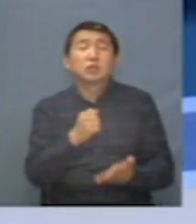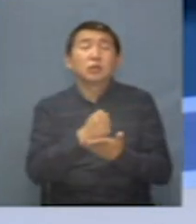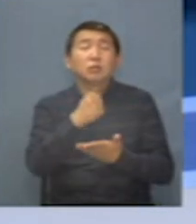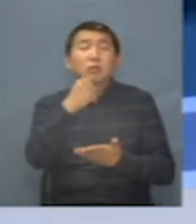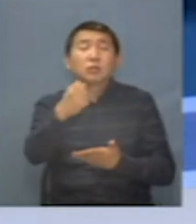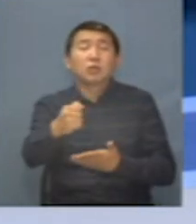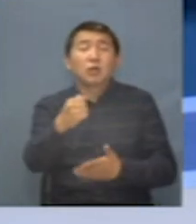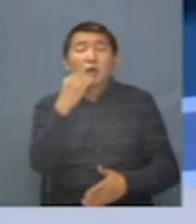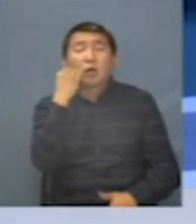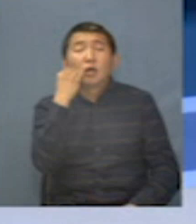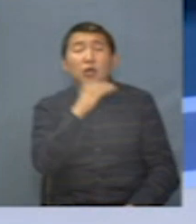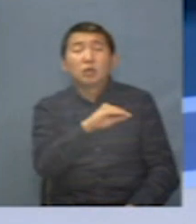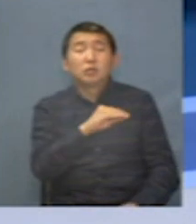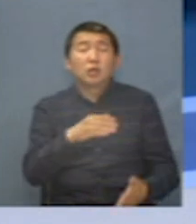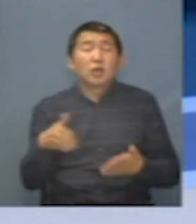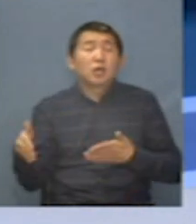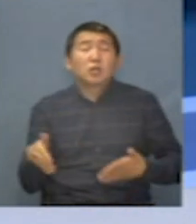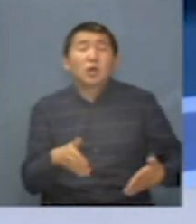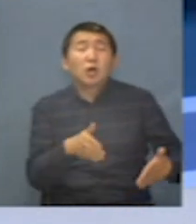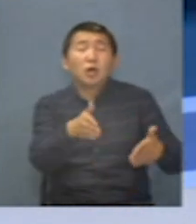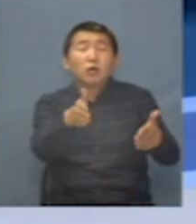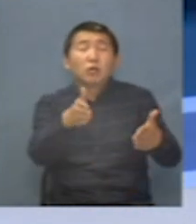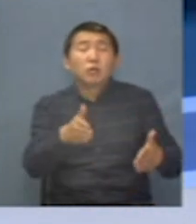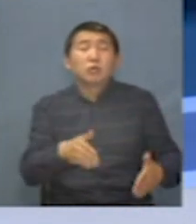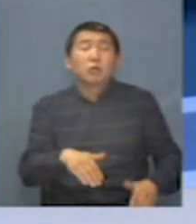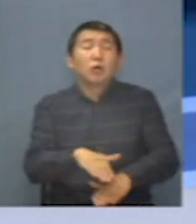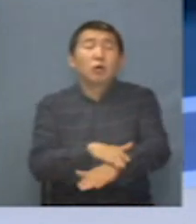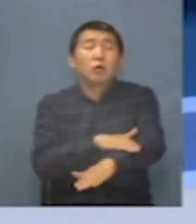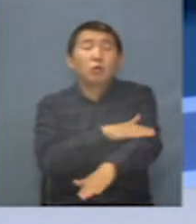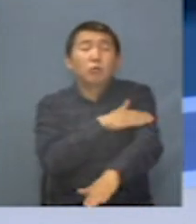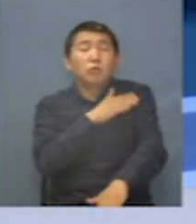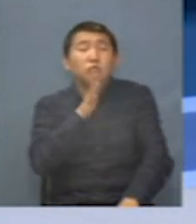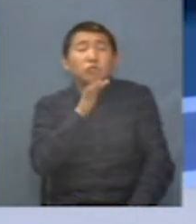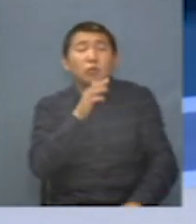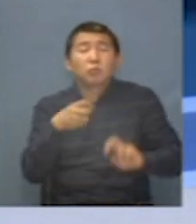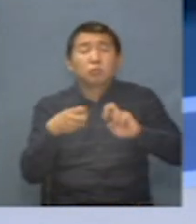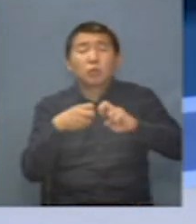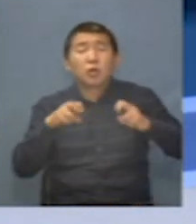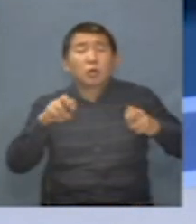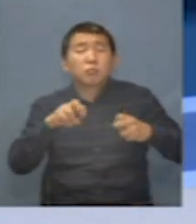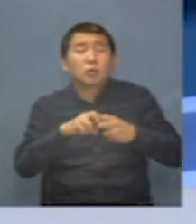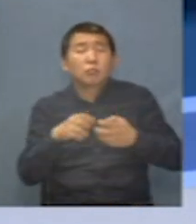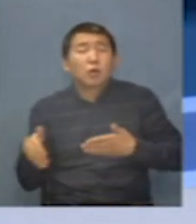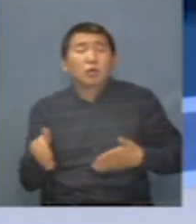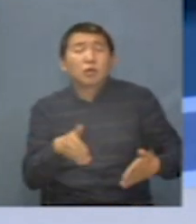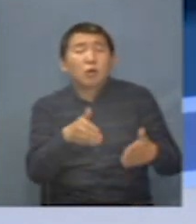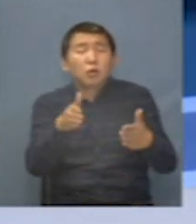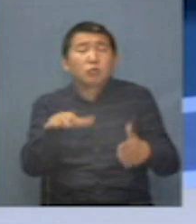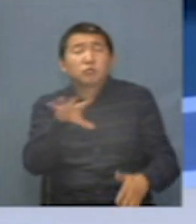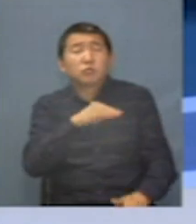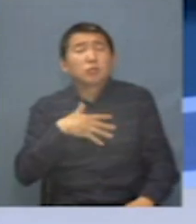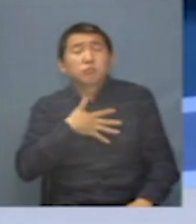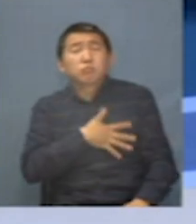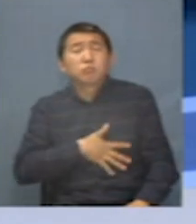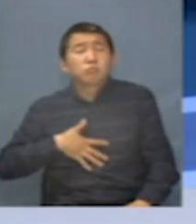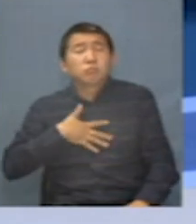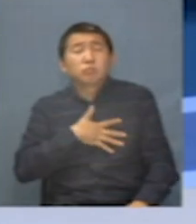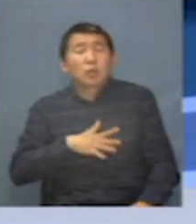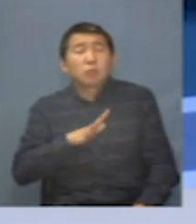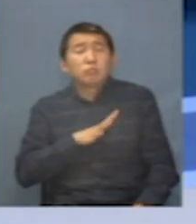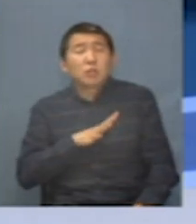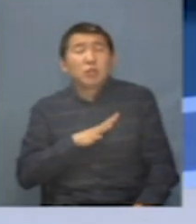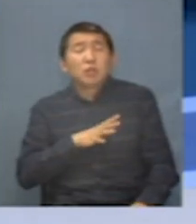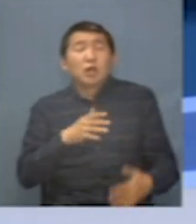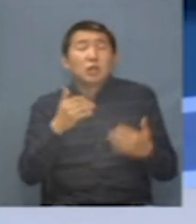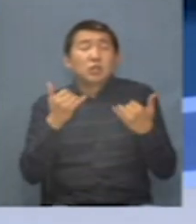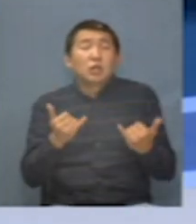имеет качество дорожной инфраструктуры. В течение долгого времени проблема дорог беспокоила местных жителей, но теперь она нашла свое